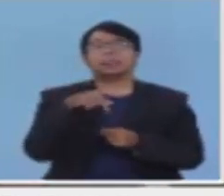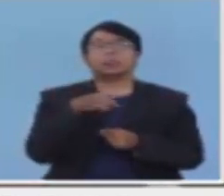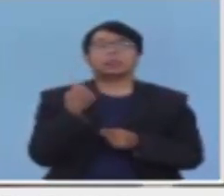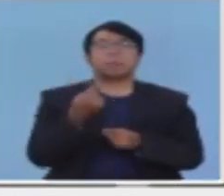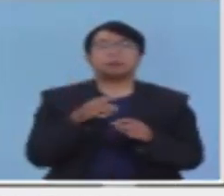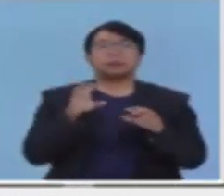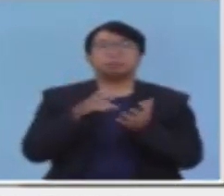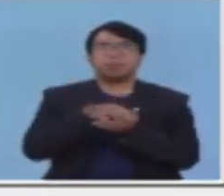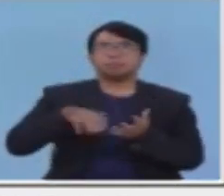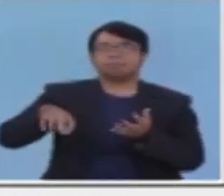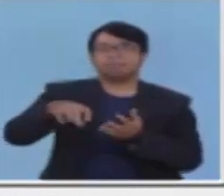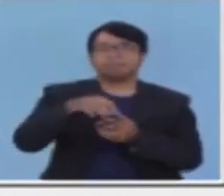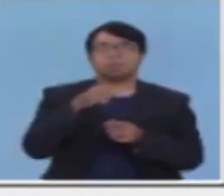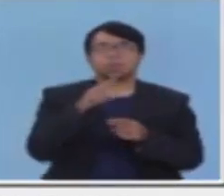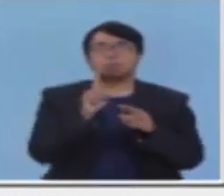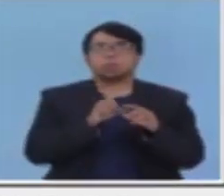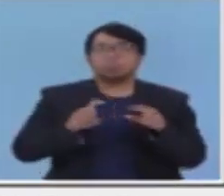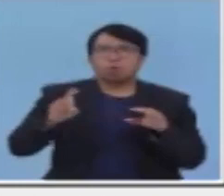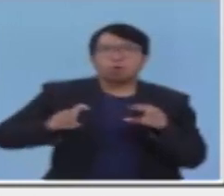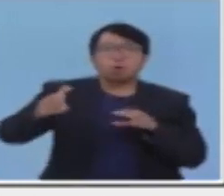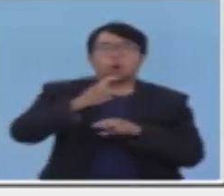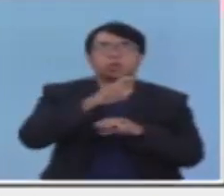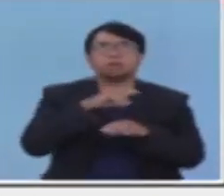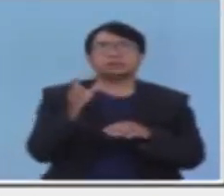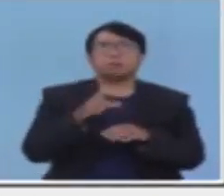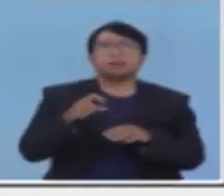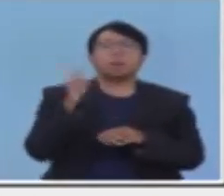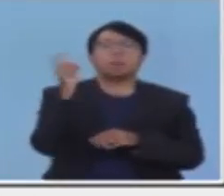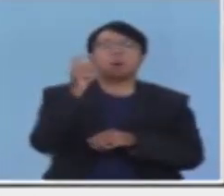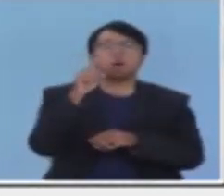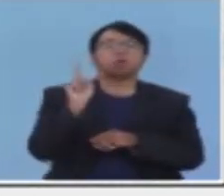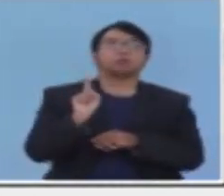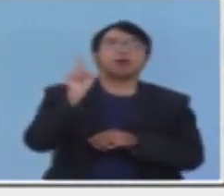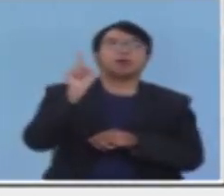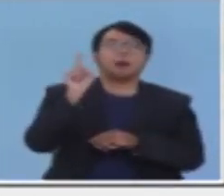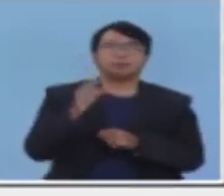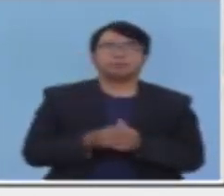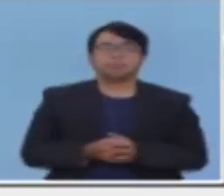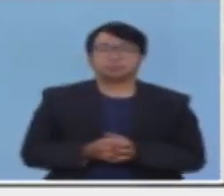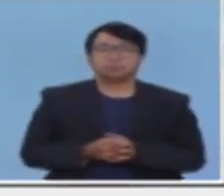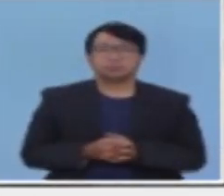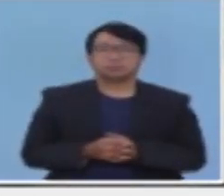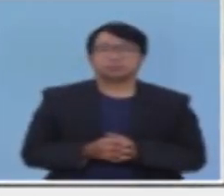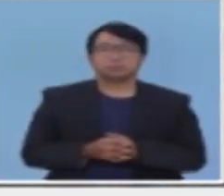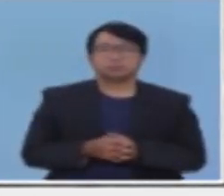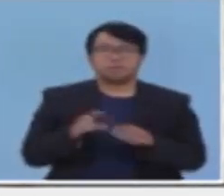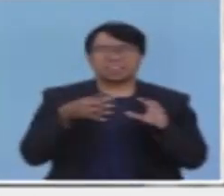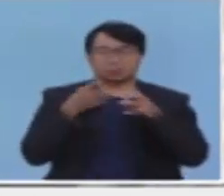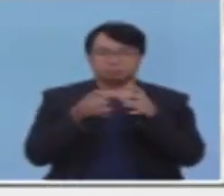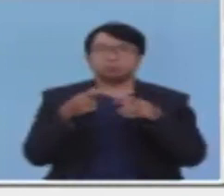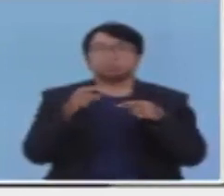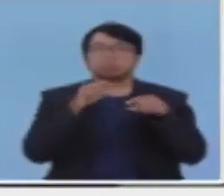di Kecamatan Bogor Utara, sekaligus juga kita membawa tim sosialisasi untuk pelaksanaan PSBB hari